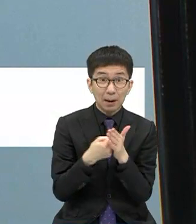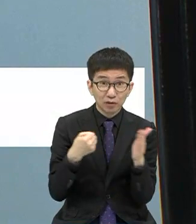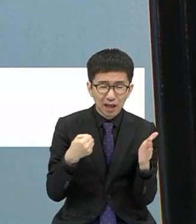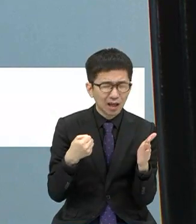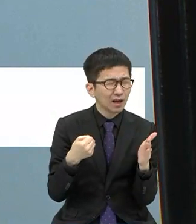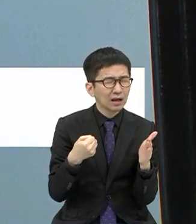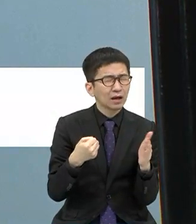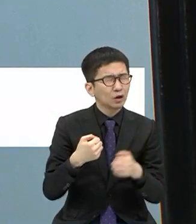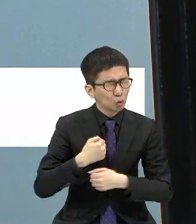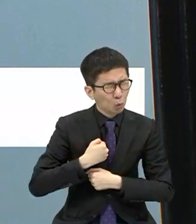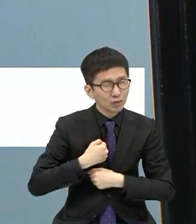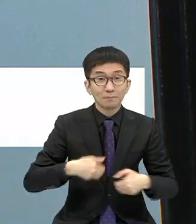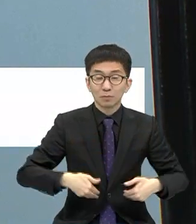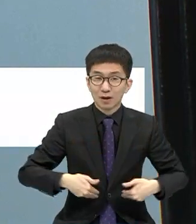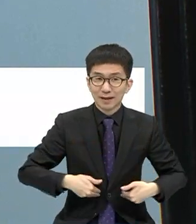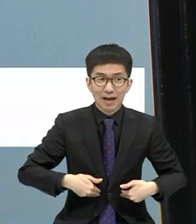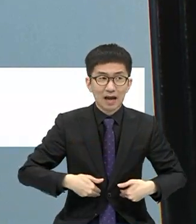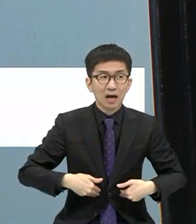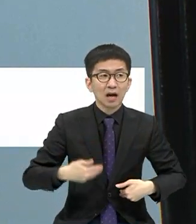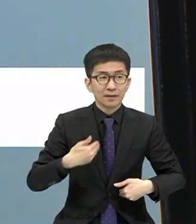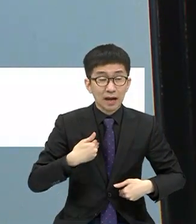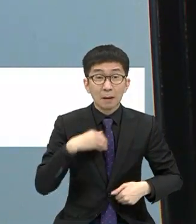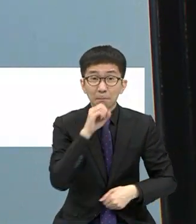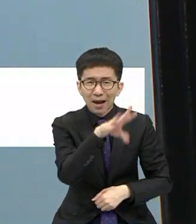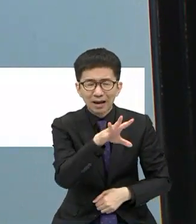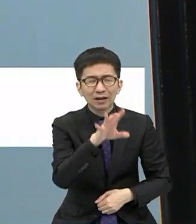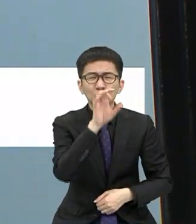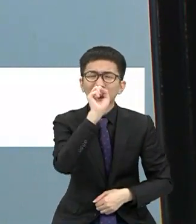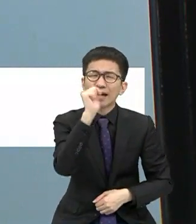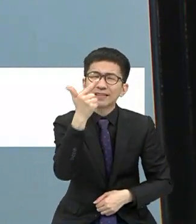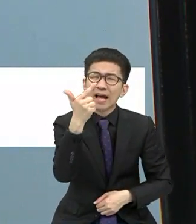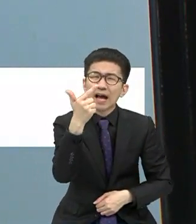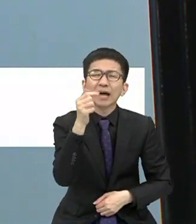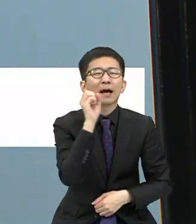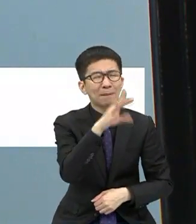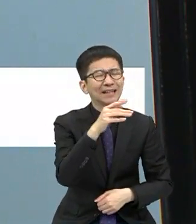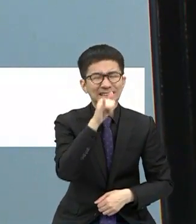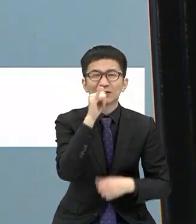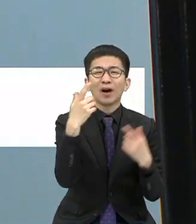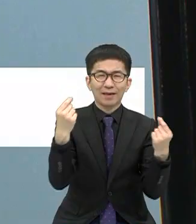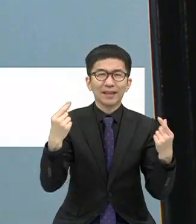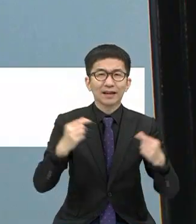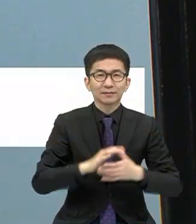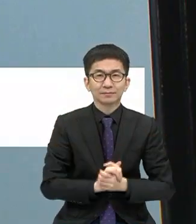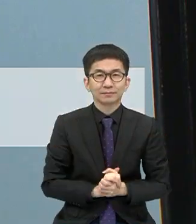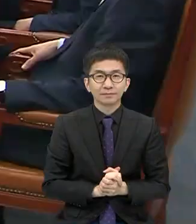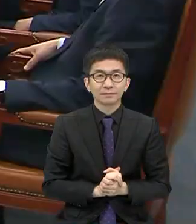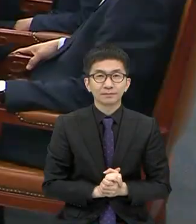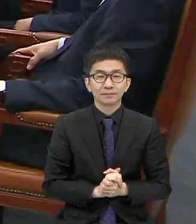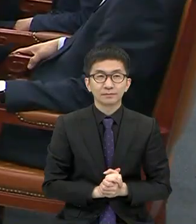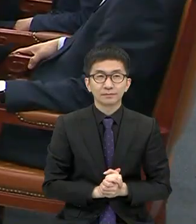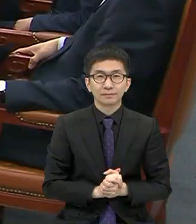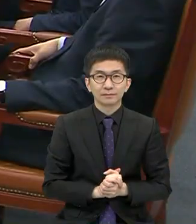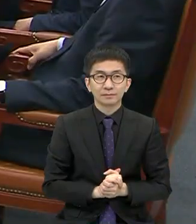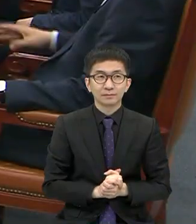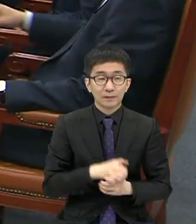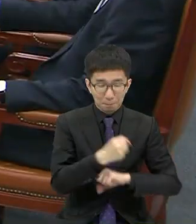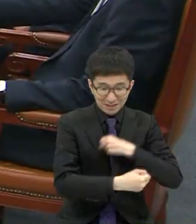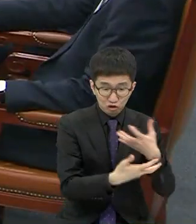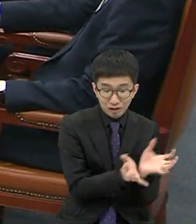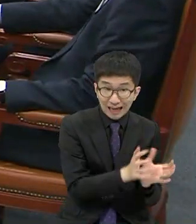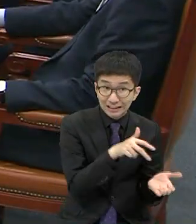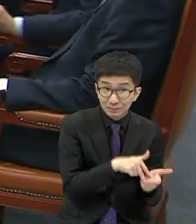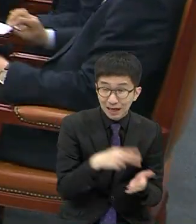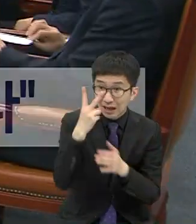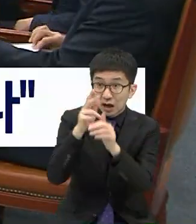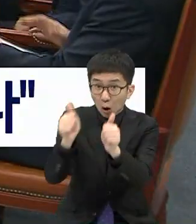차단했으면 좋겠다. 그래서 내가 나가는 것은 좋지 않겠다. 뭐 이런 맥락에서 이야기를 한 것으로 저는 파악을 했습니다. 민주당은 당시